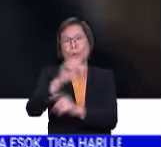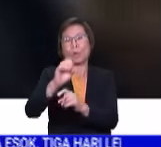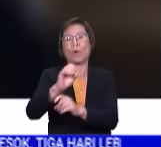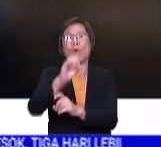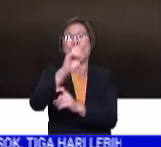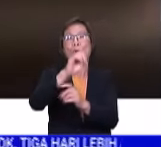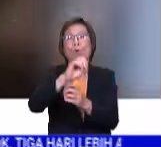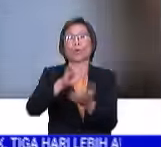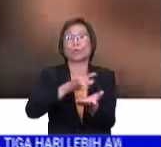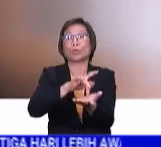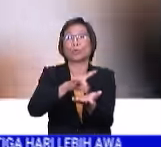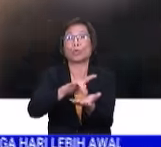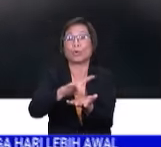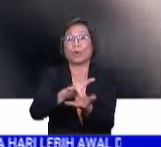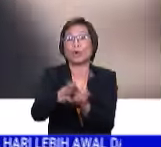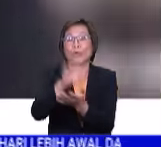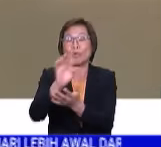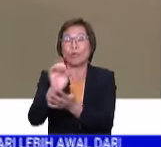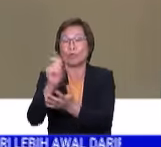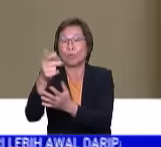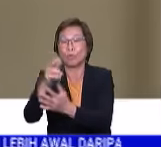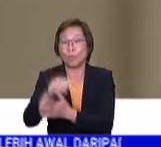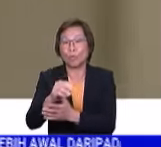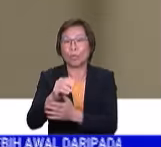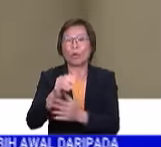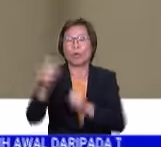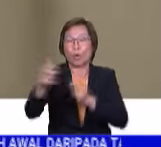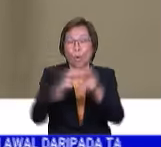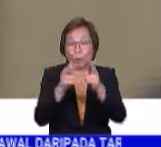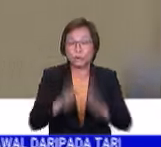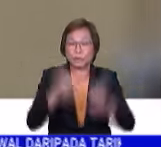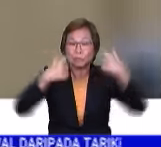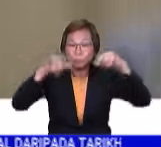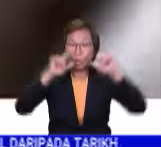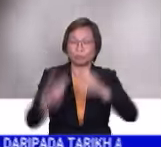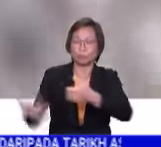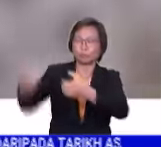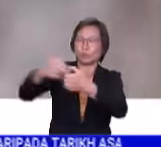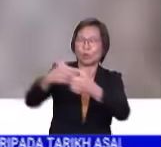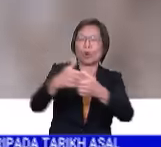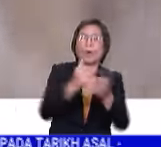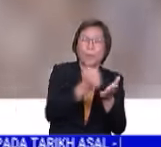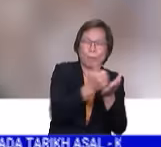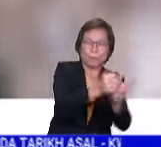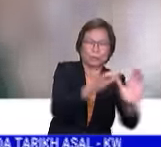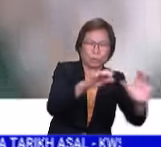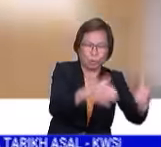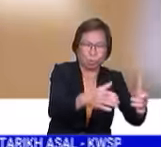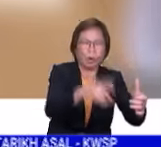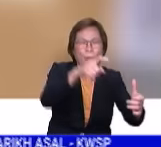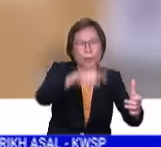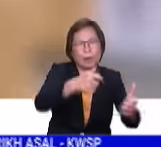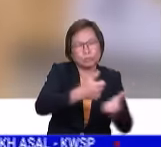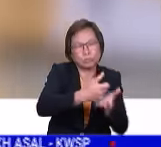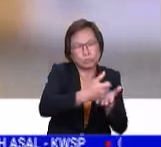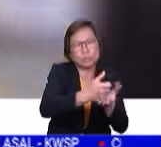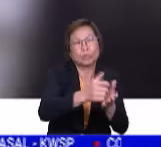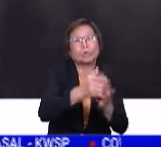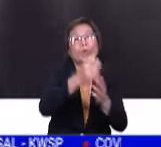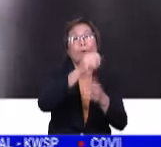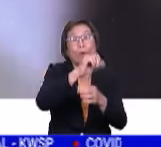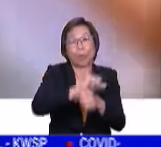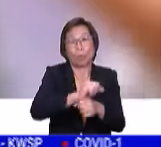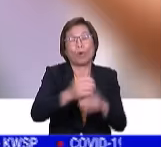Form. Sementara itu, usahawan selebriti Fizo Omar turut serta dalam membantu golongan yang memerlukan, terutama kru